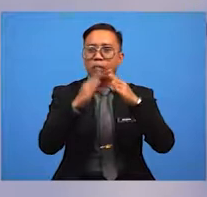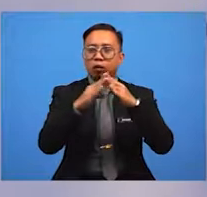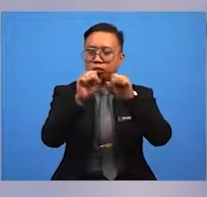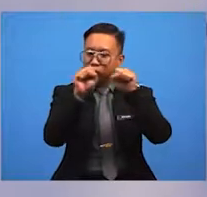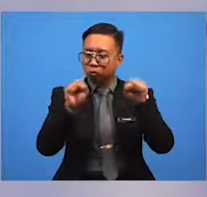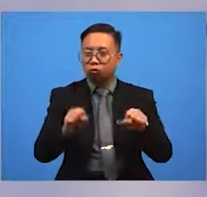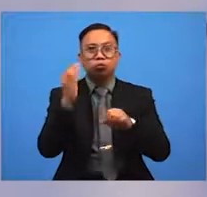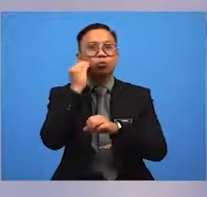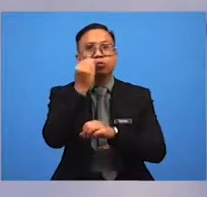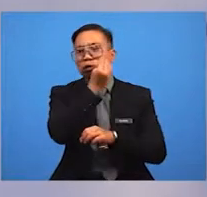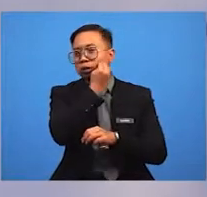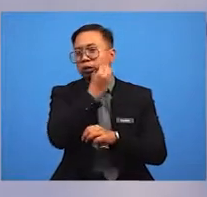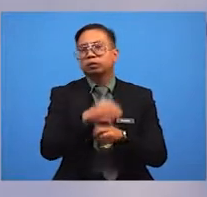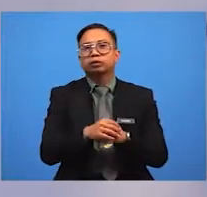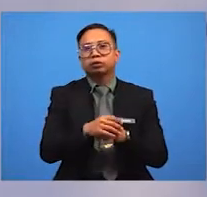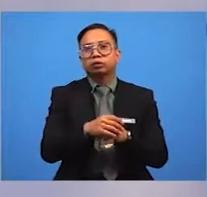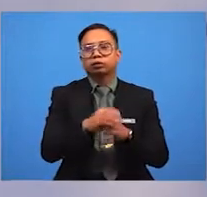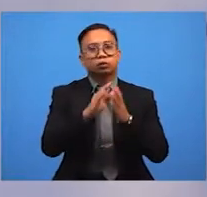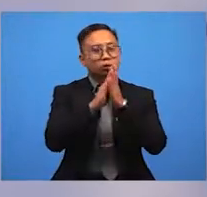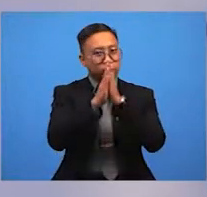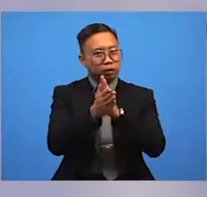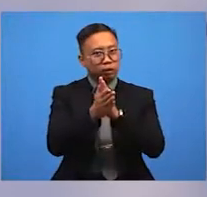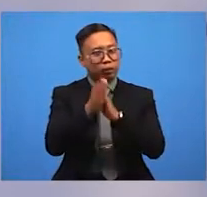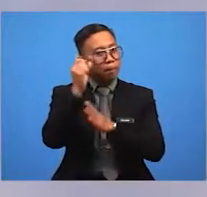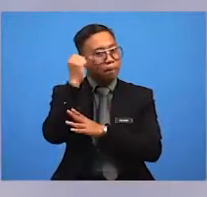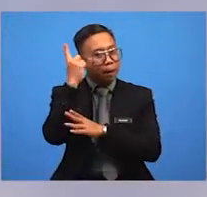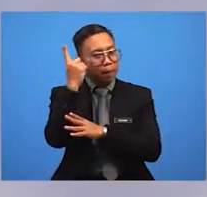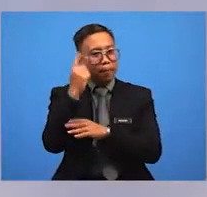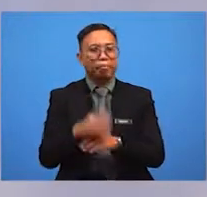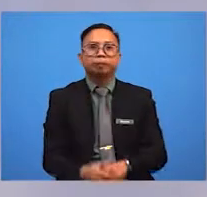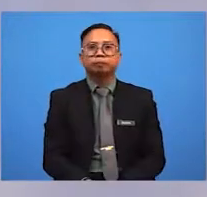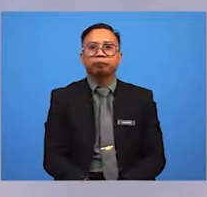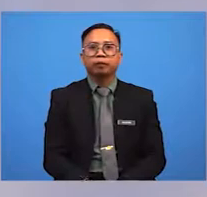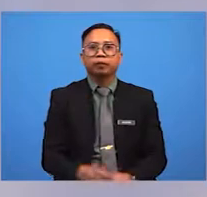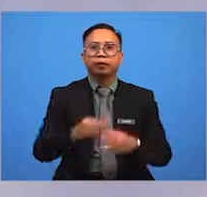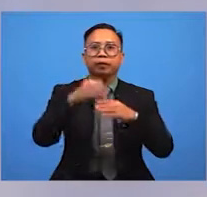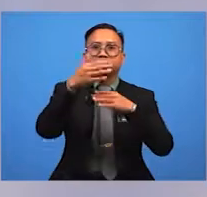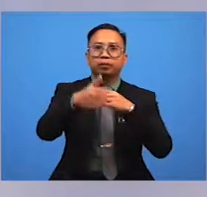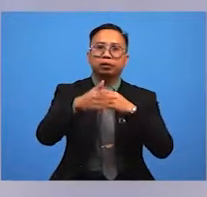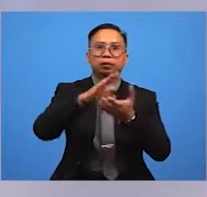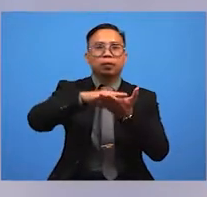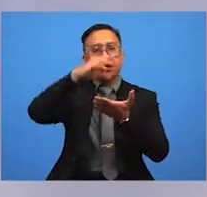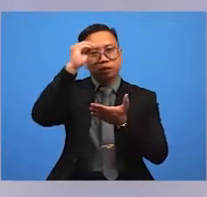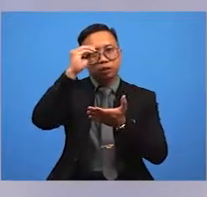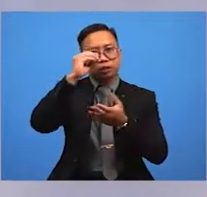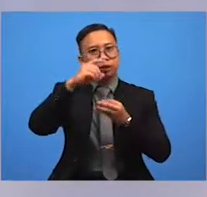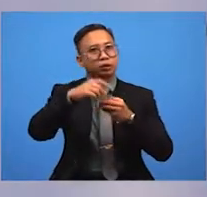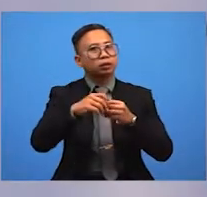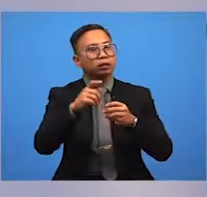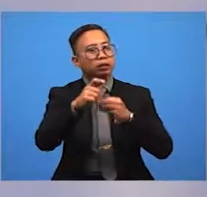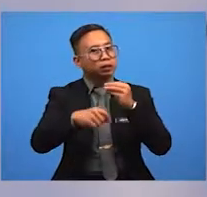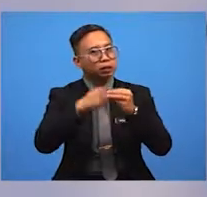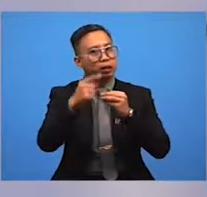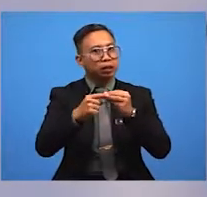bunga supaya mengukuhkan kefahaman kita. Selepas kita mempelajari berkaitan dengan